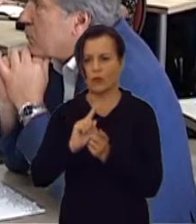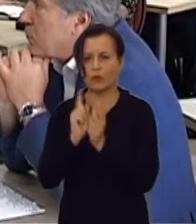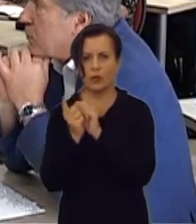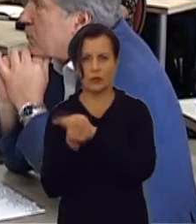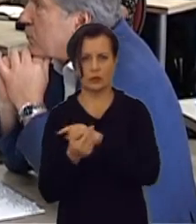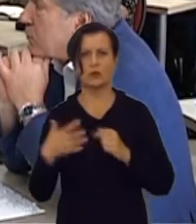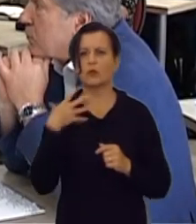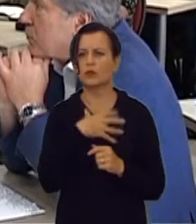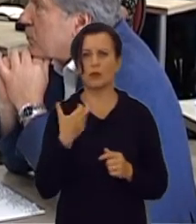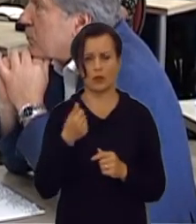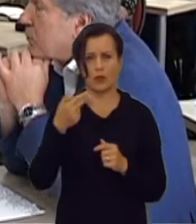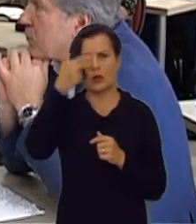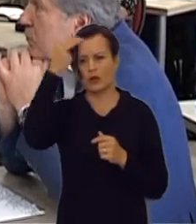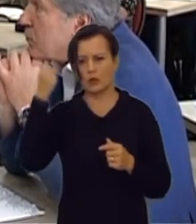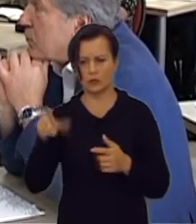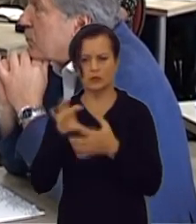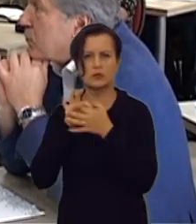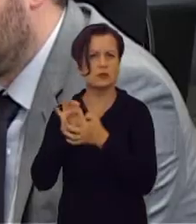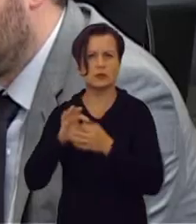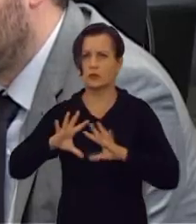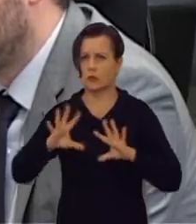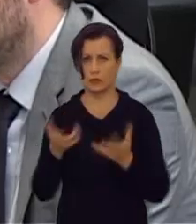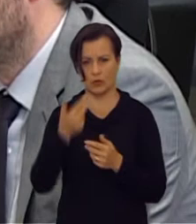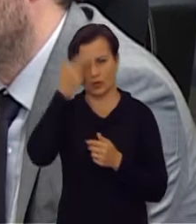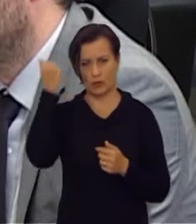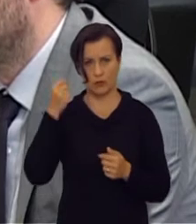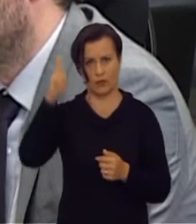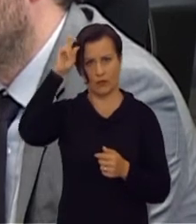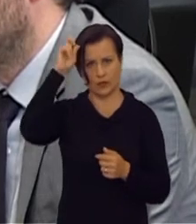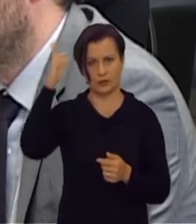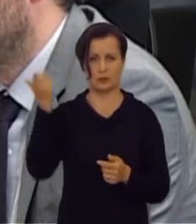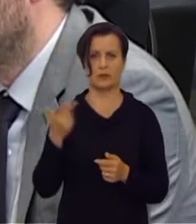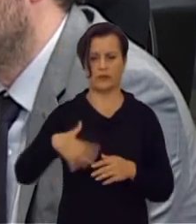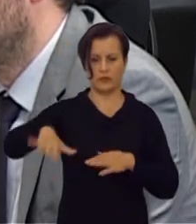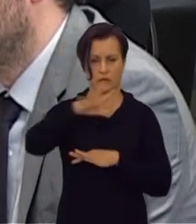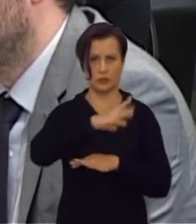buvo didžiausias ir svarbiausia, kokią įtaką turi lituanistikai – Lietuvos